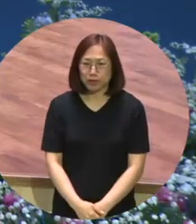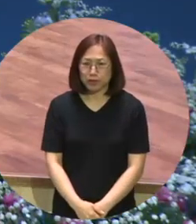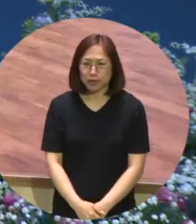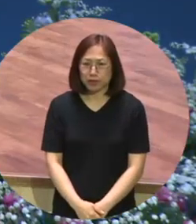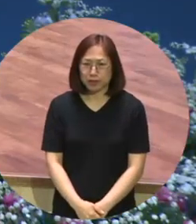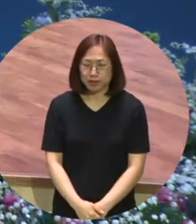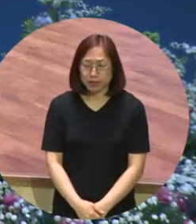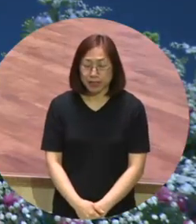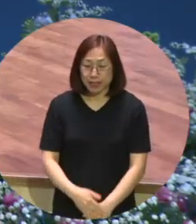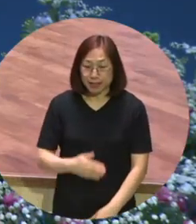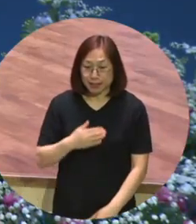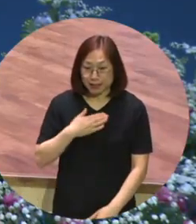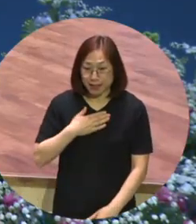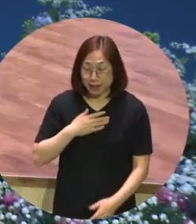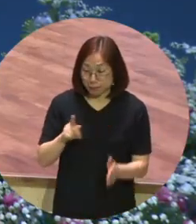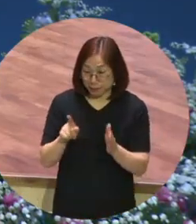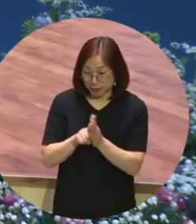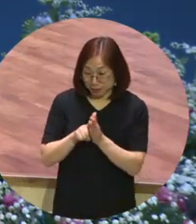하나님이 잘하게 하는 거요.